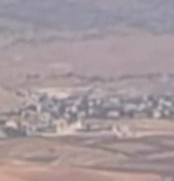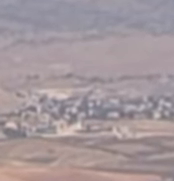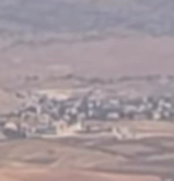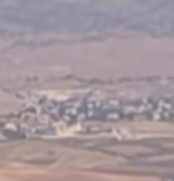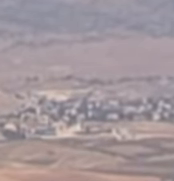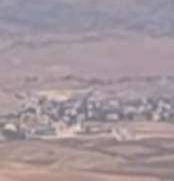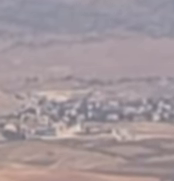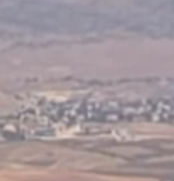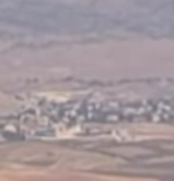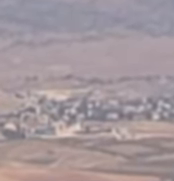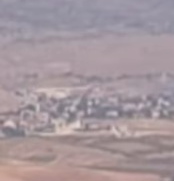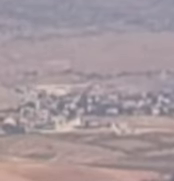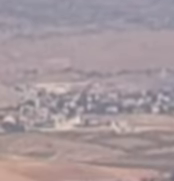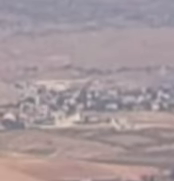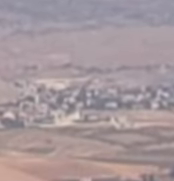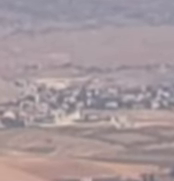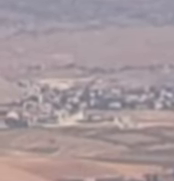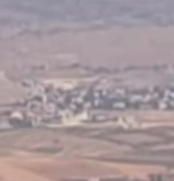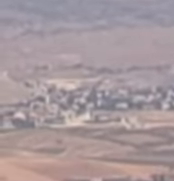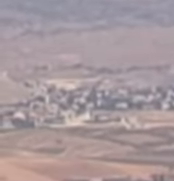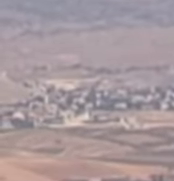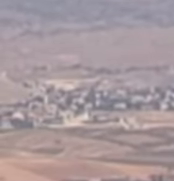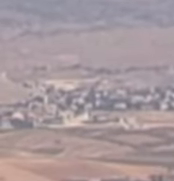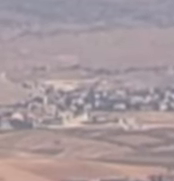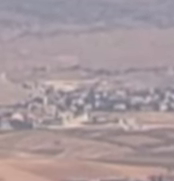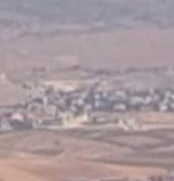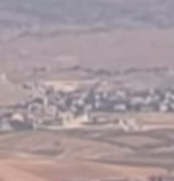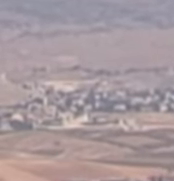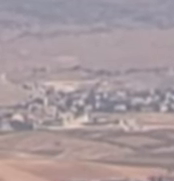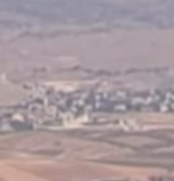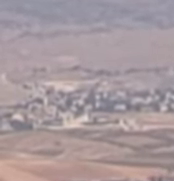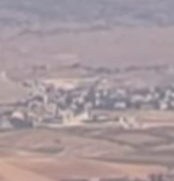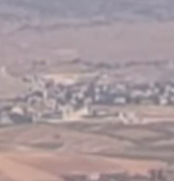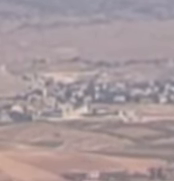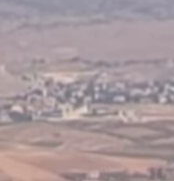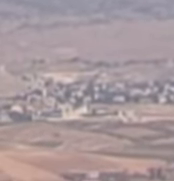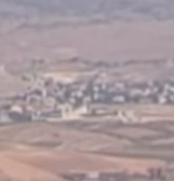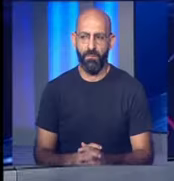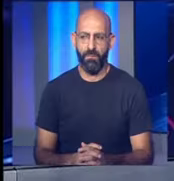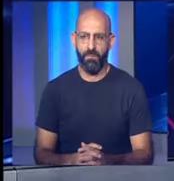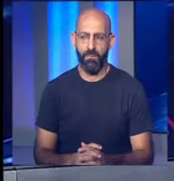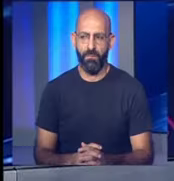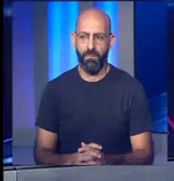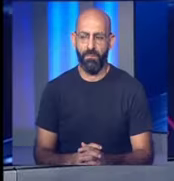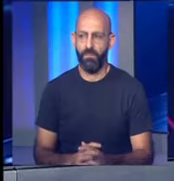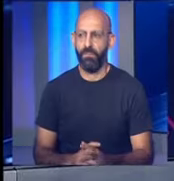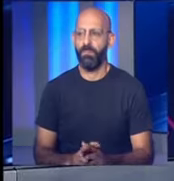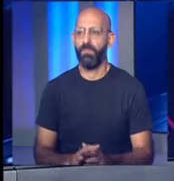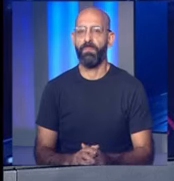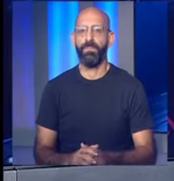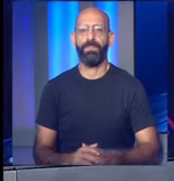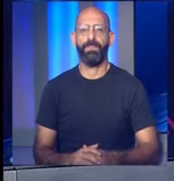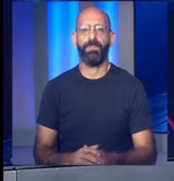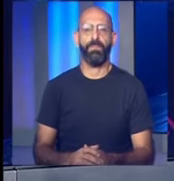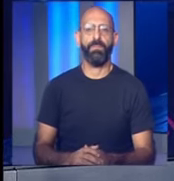الاستطلاع التي لم تغب عن سماء هذه المنطقة لغاية هذه الساعة. محمد عبد الله من